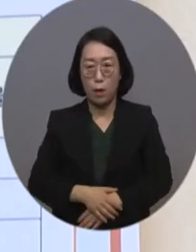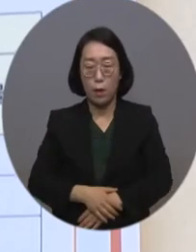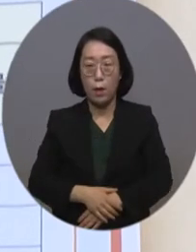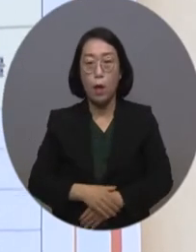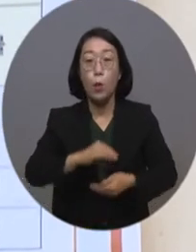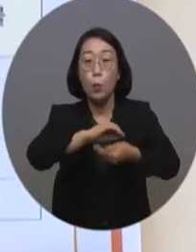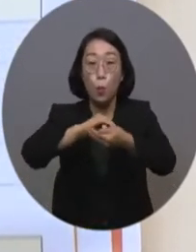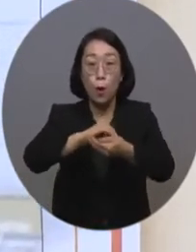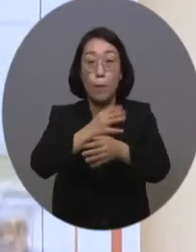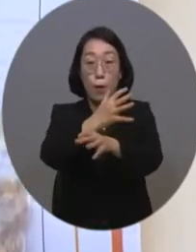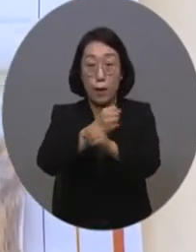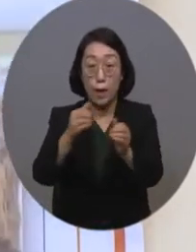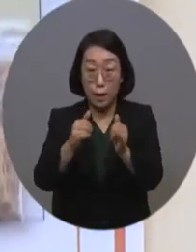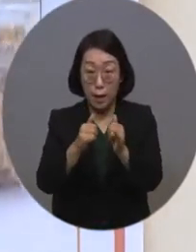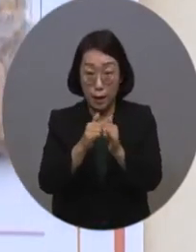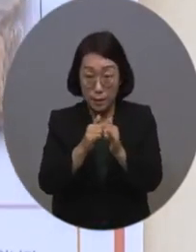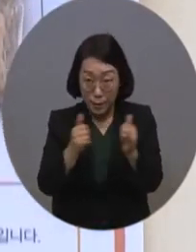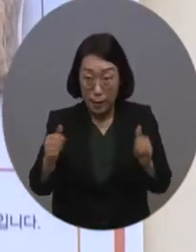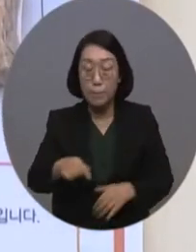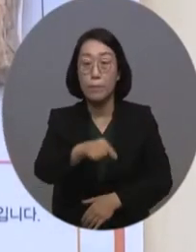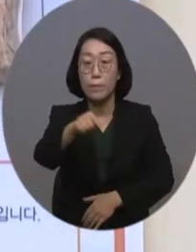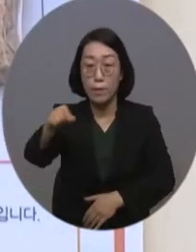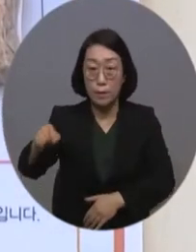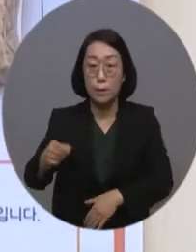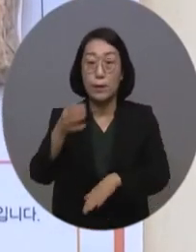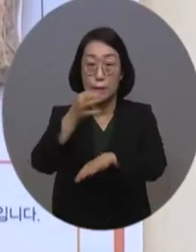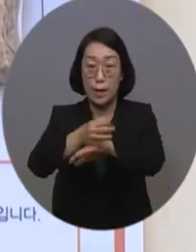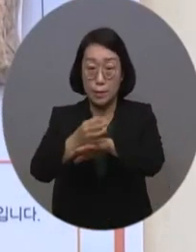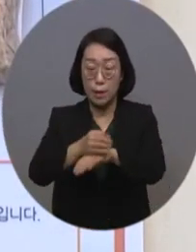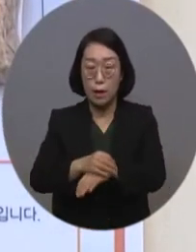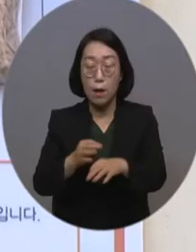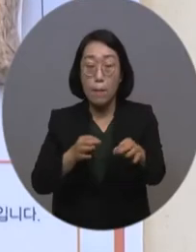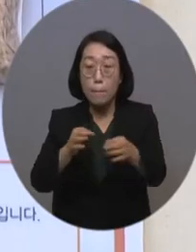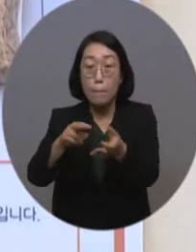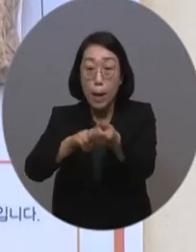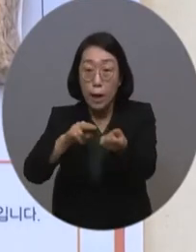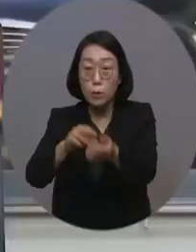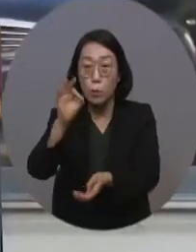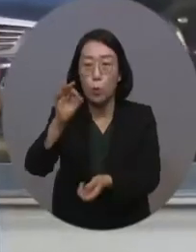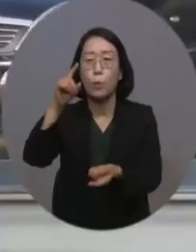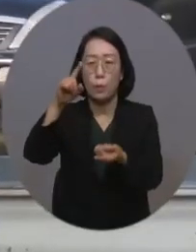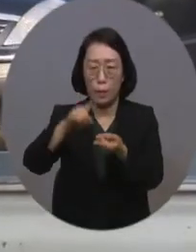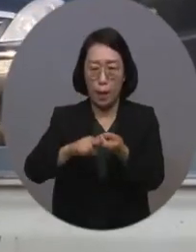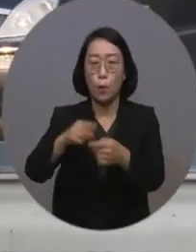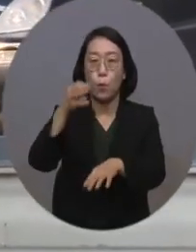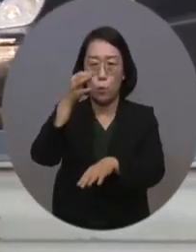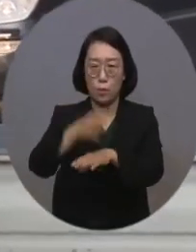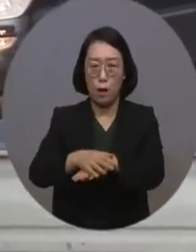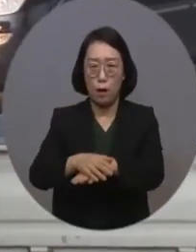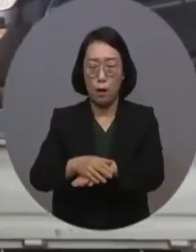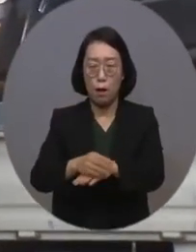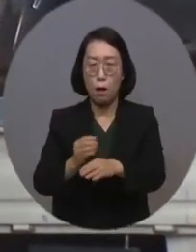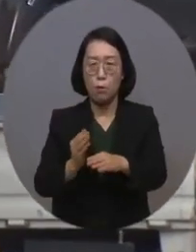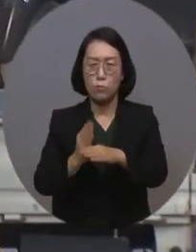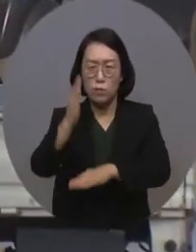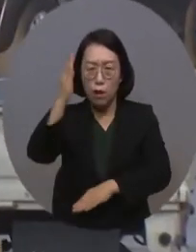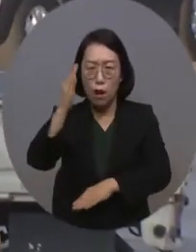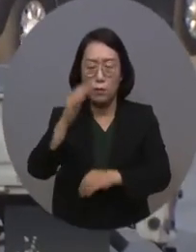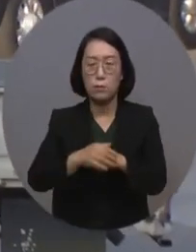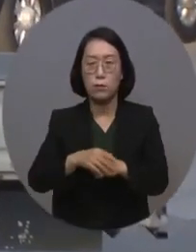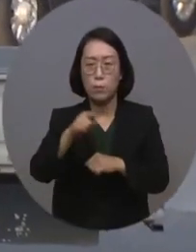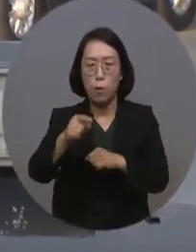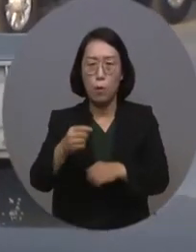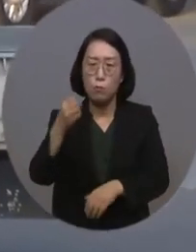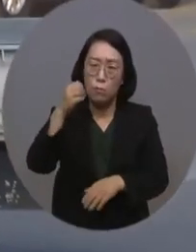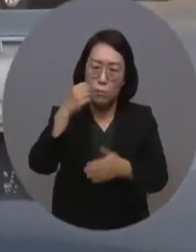지역농협과 매입 계약을 체결한 농업인을 대상으로 하며 시장 가격으로 매입해 풍년 다른 재고 과잉으로 인한